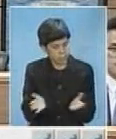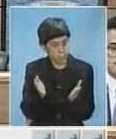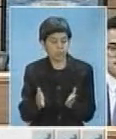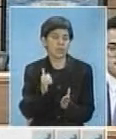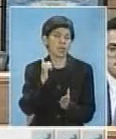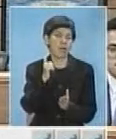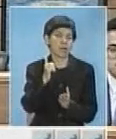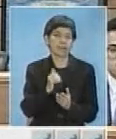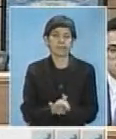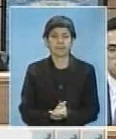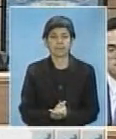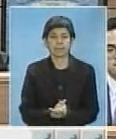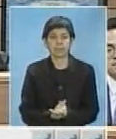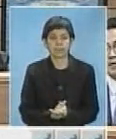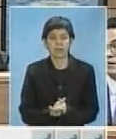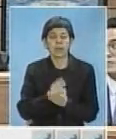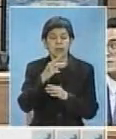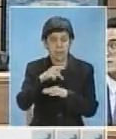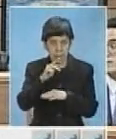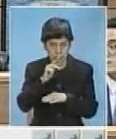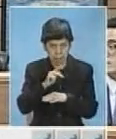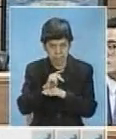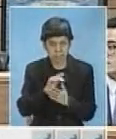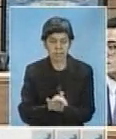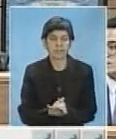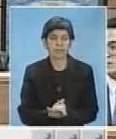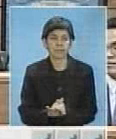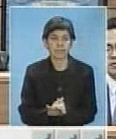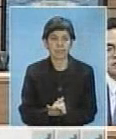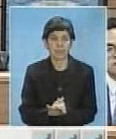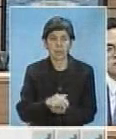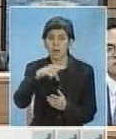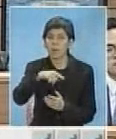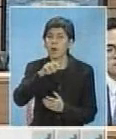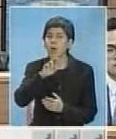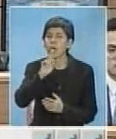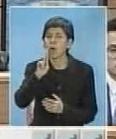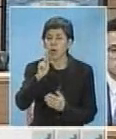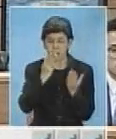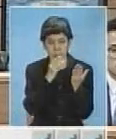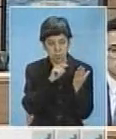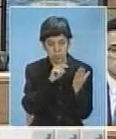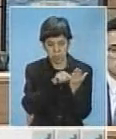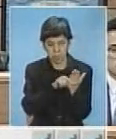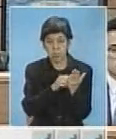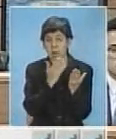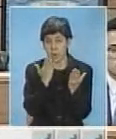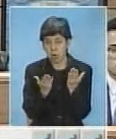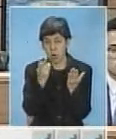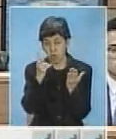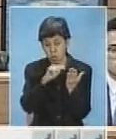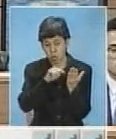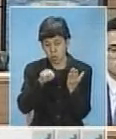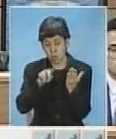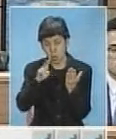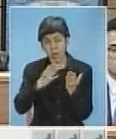นแต่ท่านประธานที่เคารพครับในส่วนของพระราชกำหนด2ฉบับที่วันนี้เร